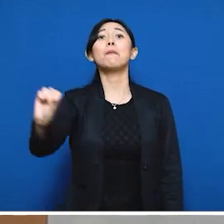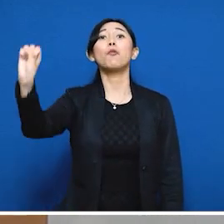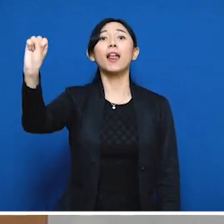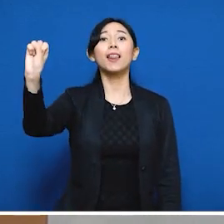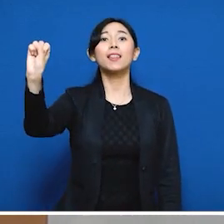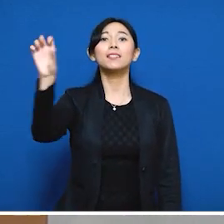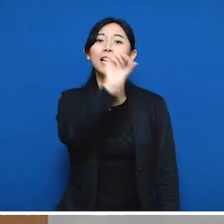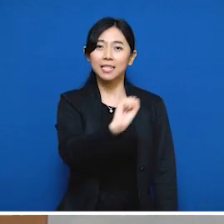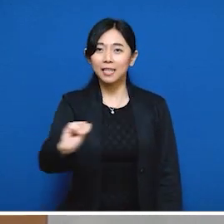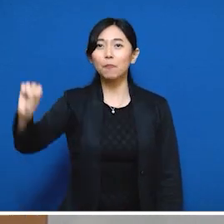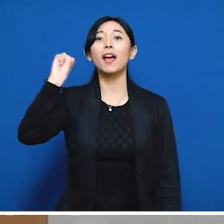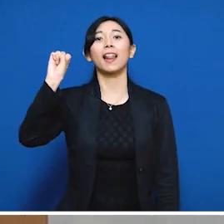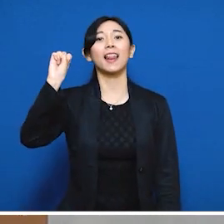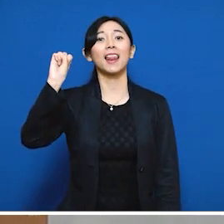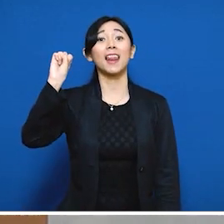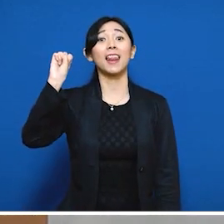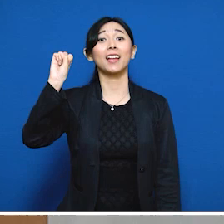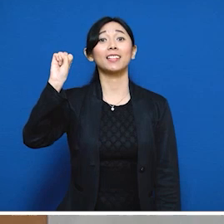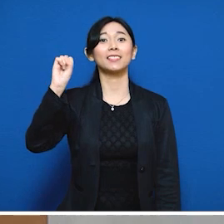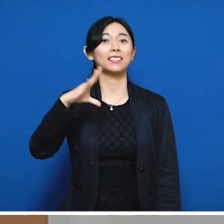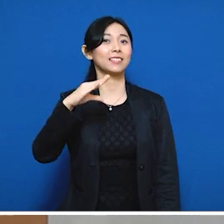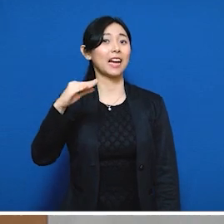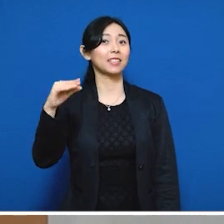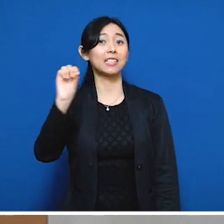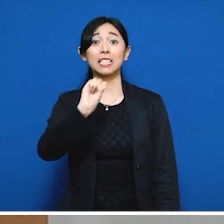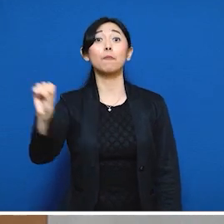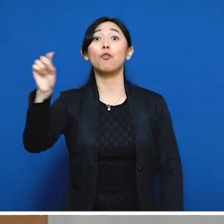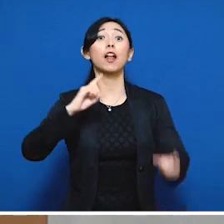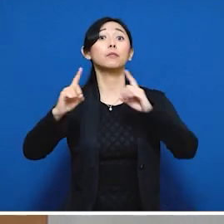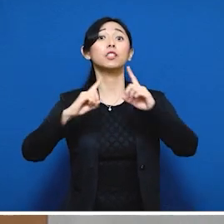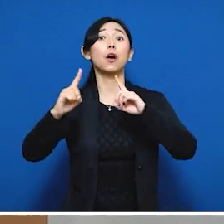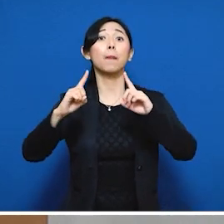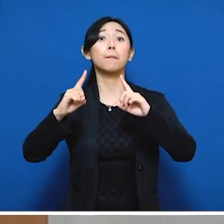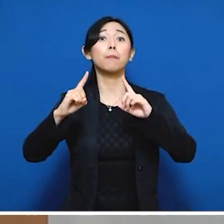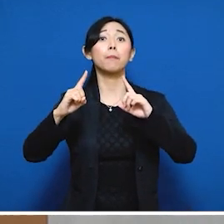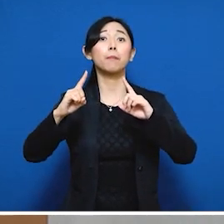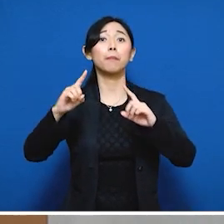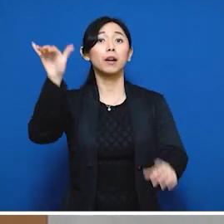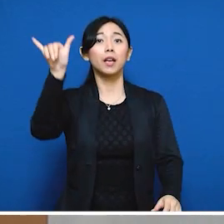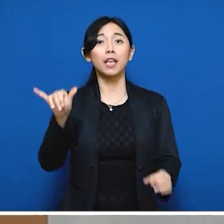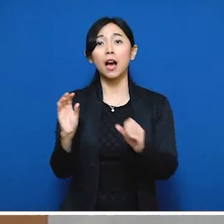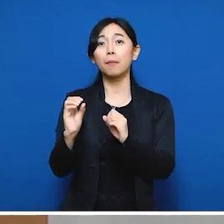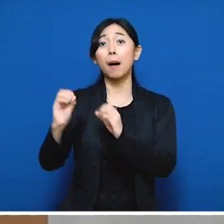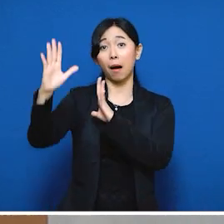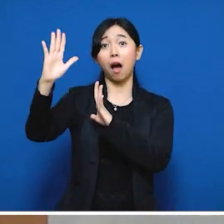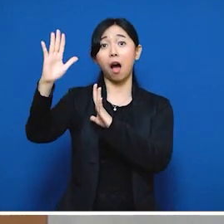"Samuel, Samuel." Dan ia menjawab, "Ya Bapa."